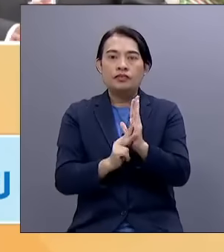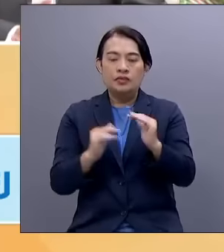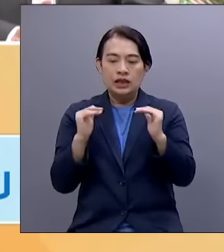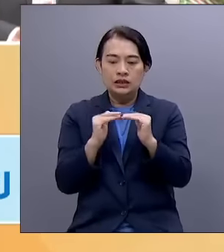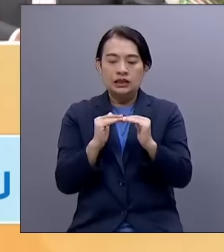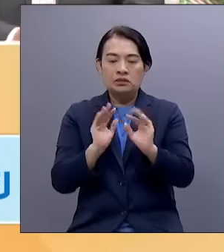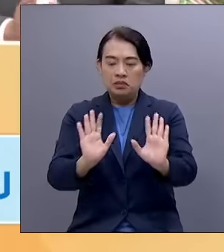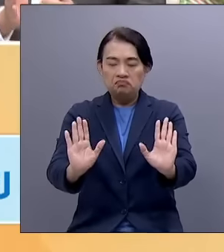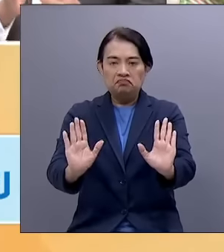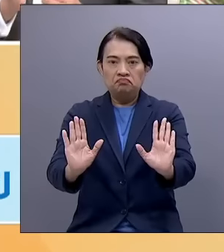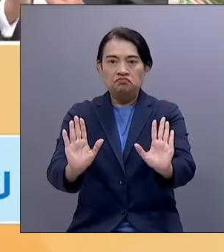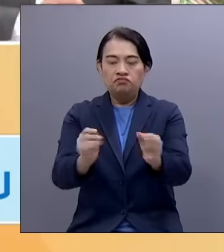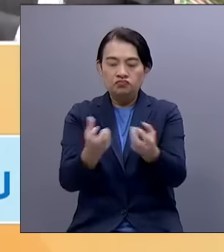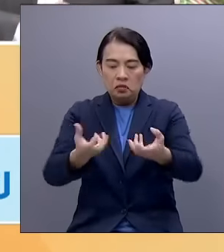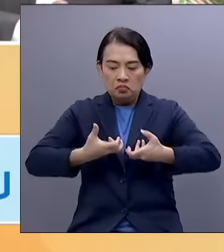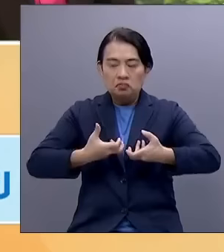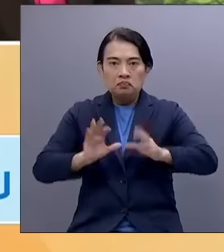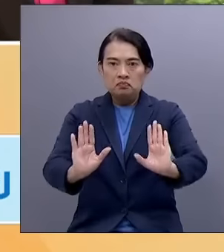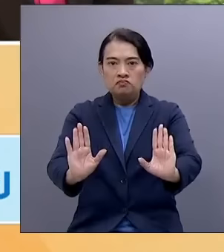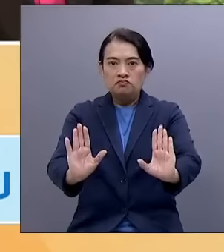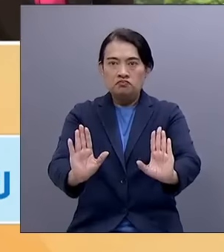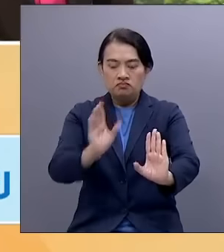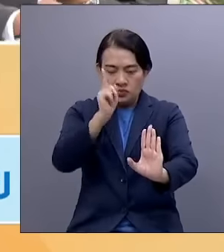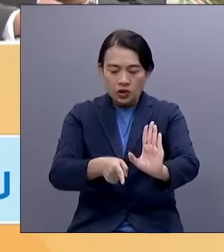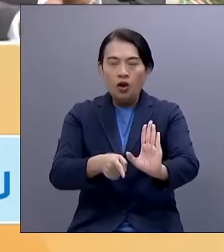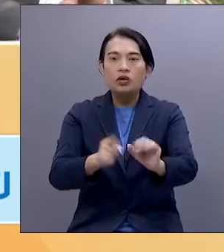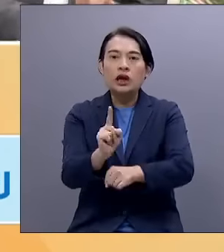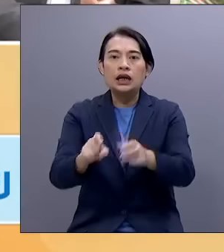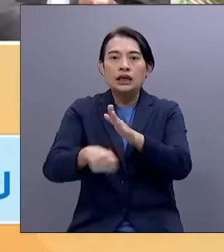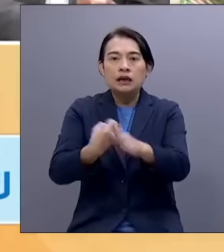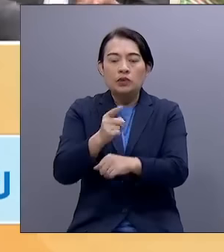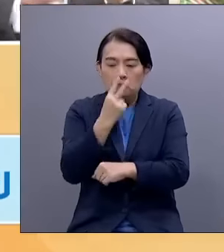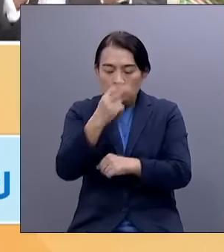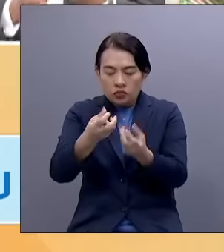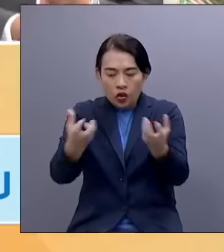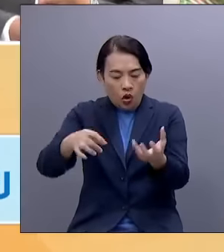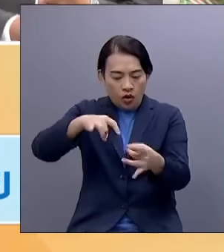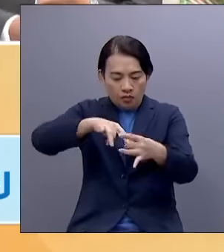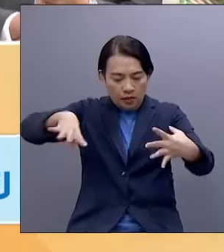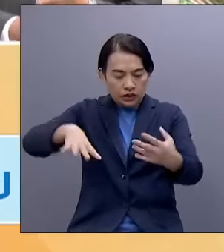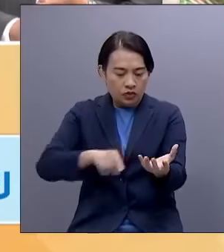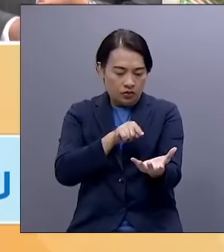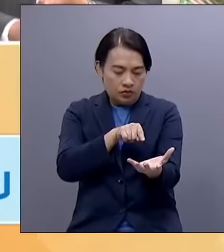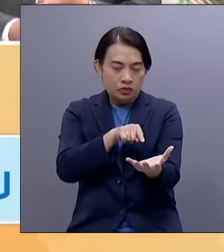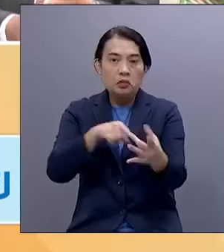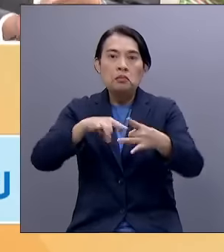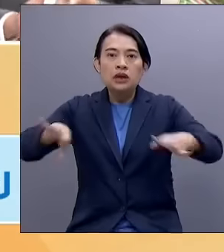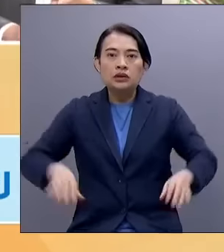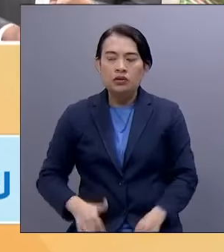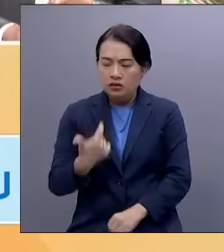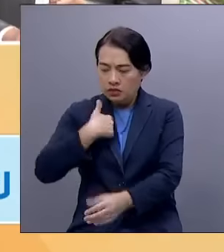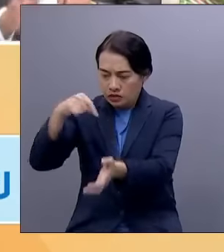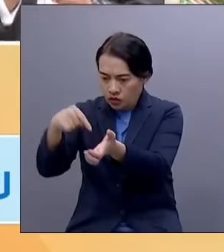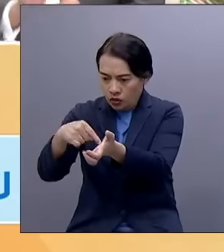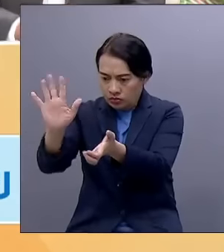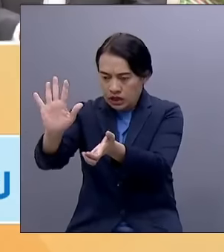สิทธิ์ที่จะไม่รับเนี่ยนะครับมันต้องเป็นหลักโดยสุจริตหมายความว่าถ้าคุณเนี่ยเห็นของไม่ตรงปกหรือคุณไม่สบคุณไม่ได้เป็นคนกดสั่งอย่างเงี้คุณ